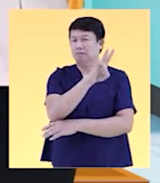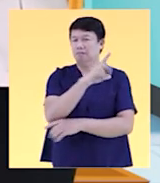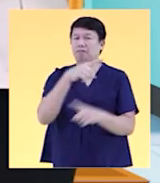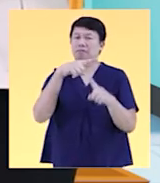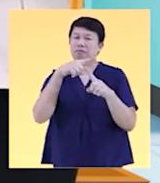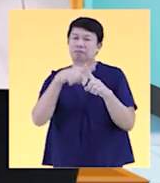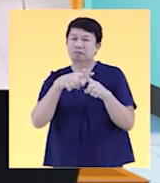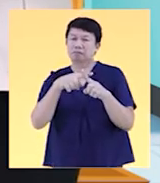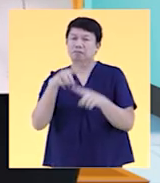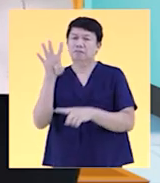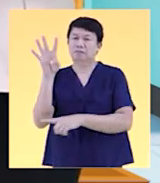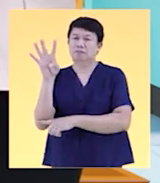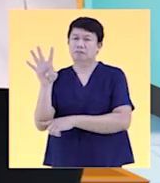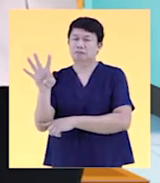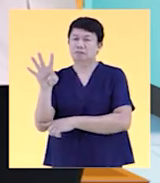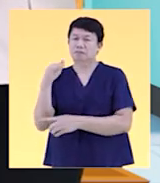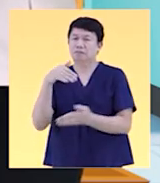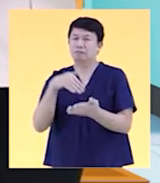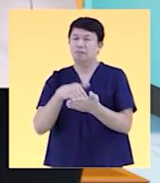4,167 plus